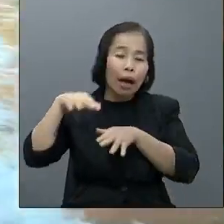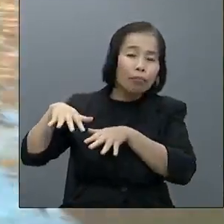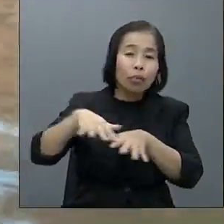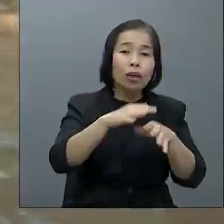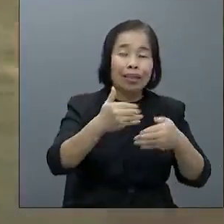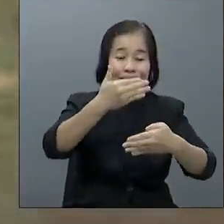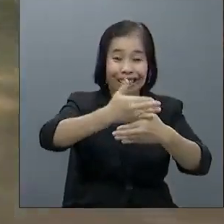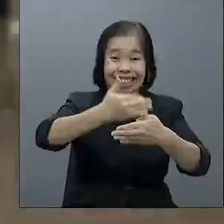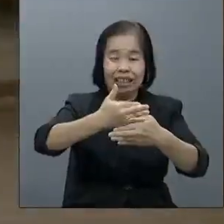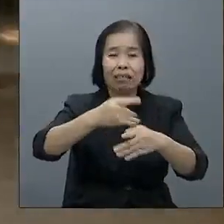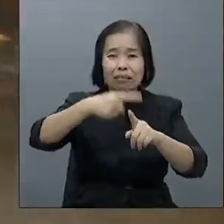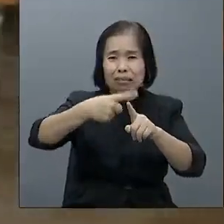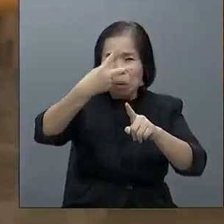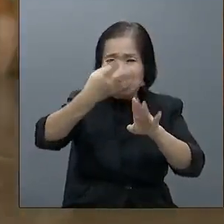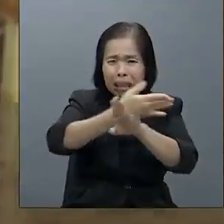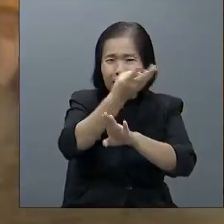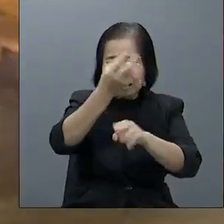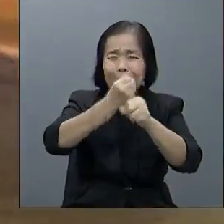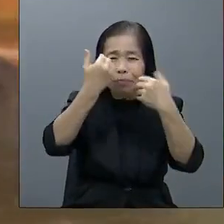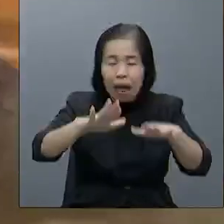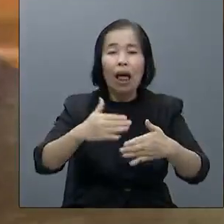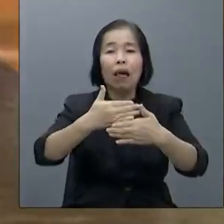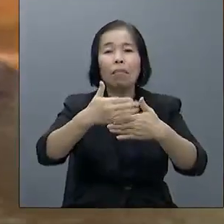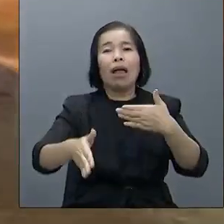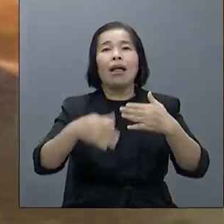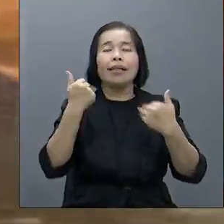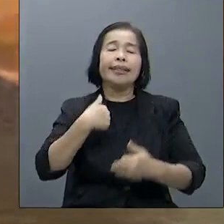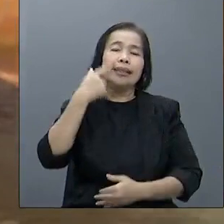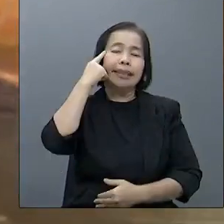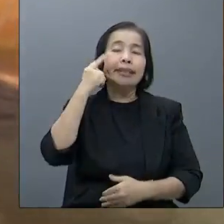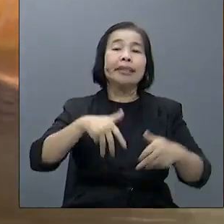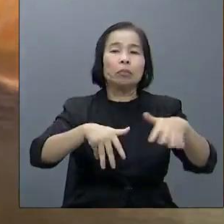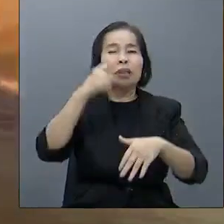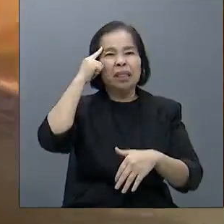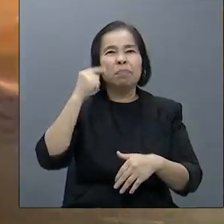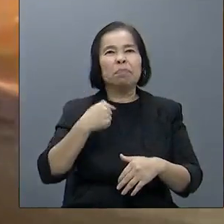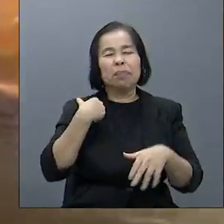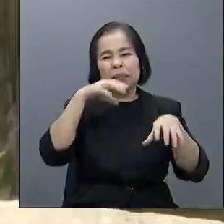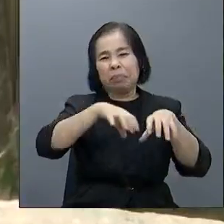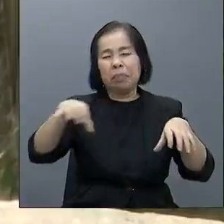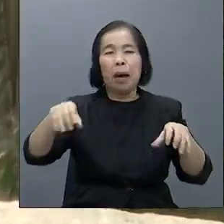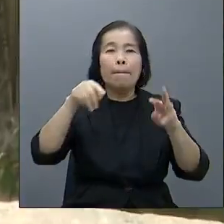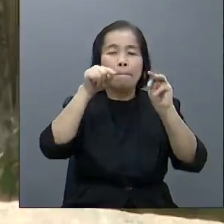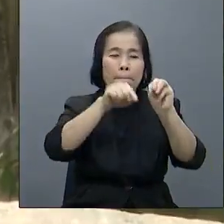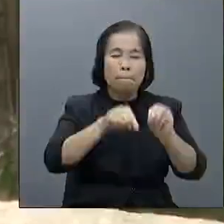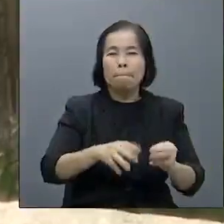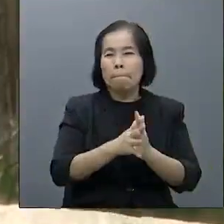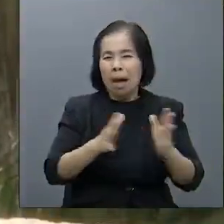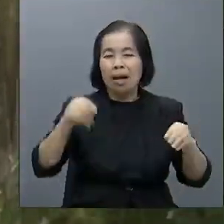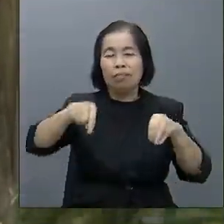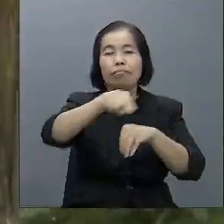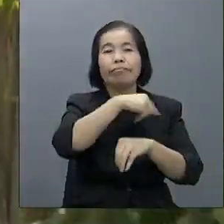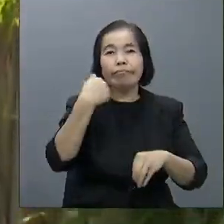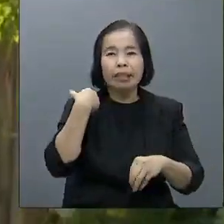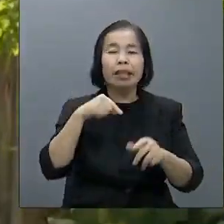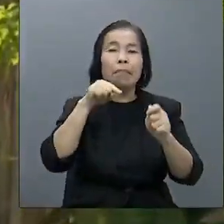จไม่ถึง2เดือนและหลังจากนี้คาดว่าจะมีชุมชนได้รับผลกระทบอีกไม่ต่ำกว่า 4-5 หมู่บ้านในตำบลวังใหญ่ซึ่งจะไหลไปรวม